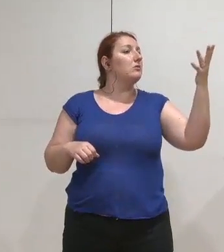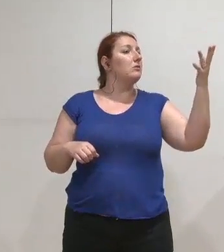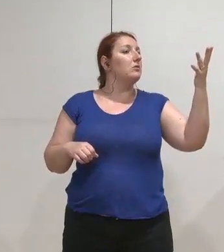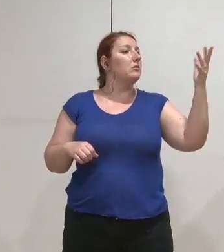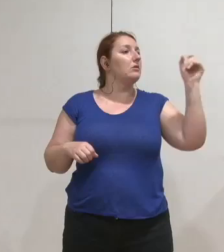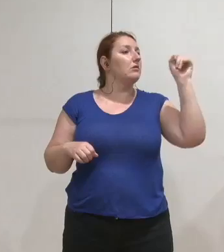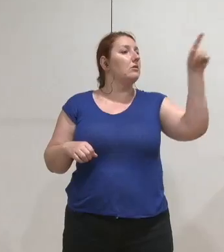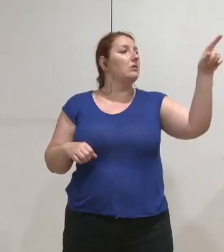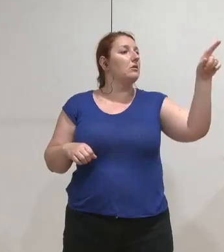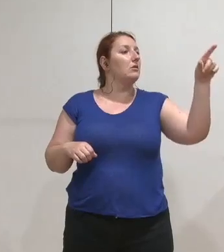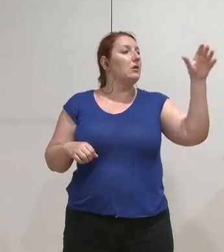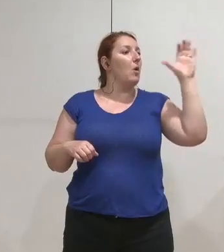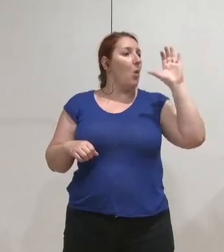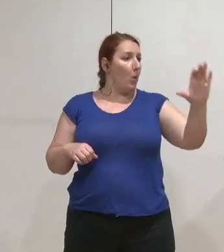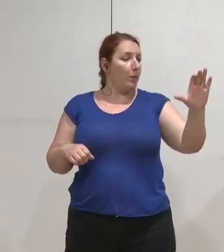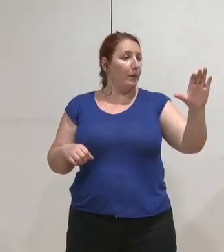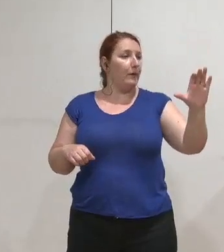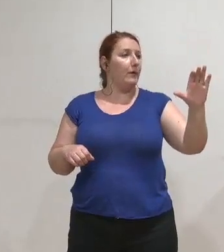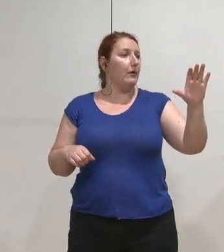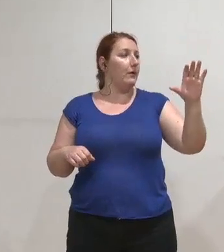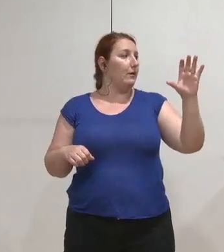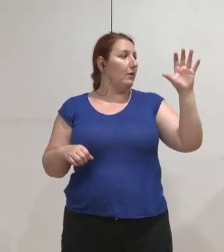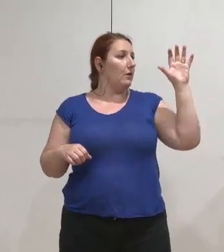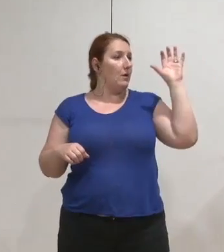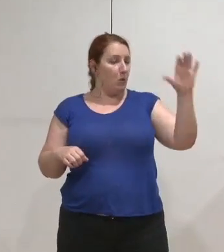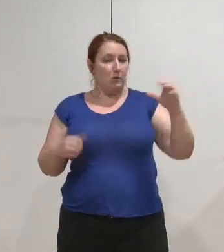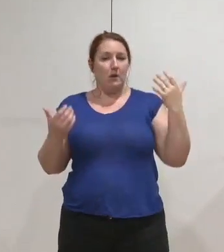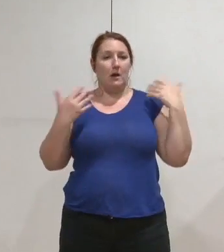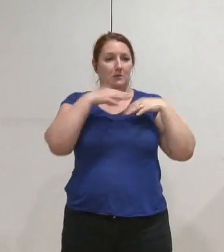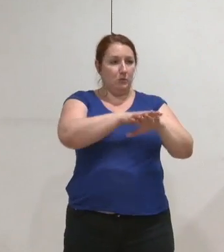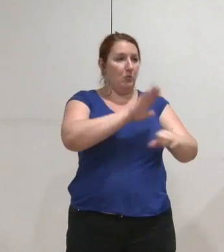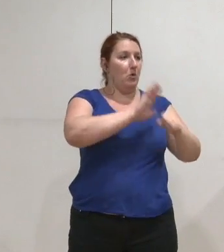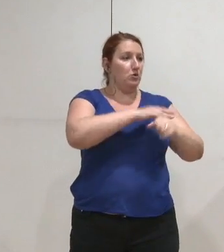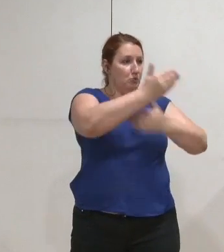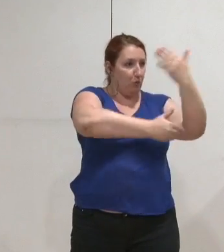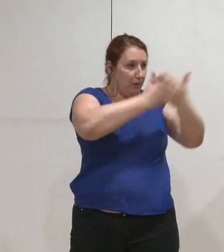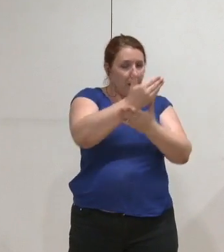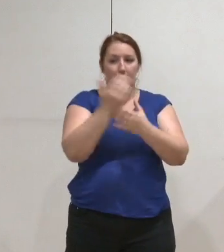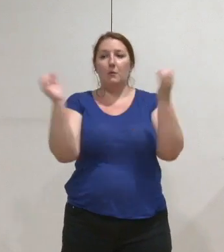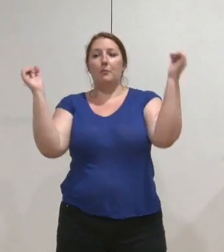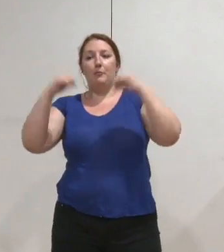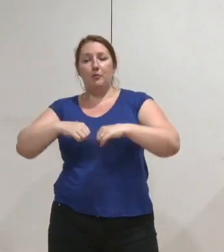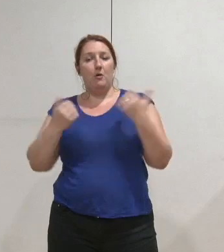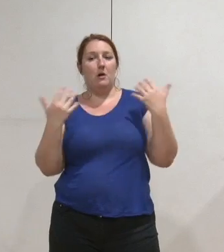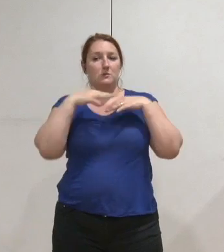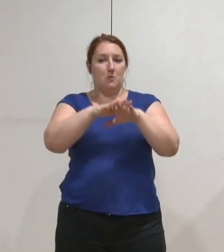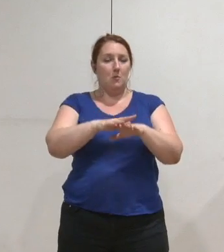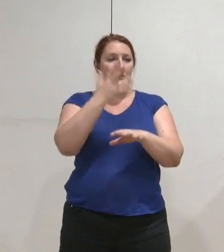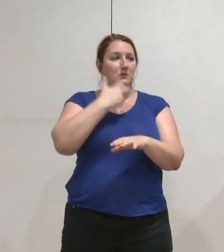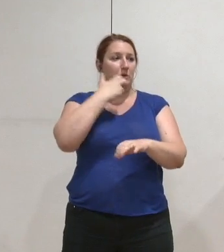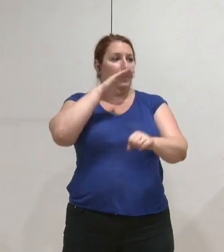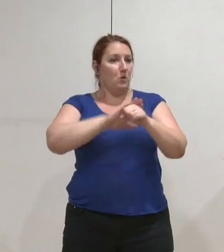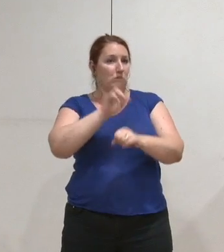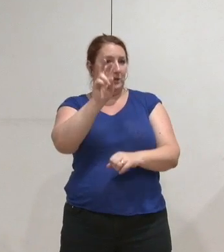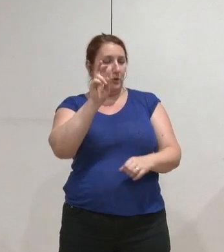rassemblement contre donc contre euh rassemblement de gauche et de progrès également et vote pour rassemblement citoyen de la gauche